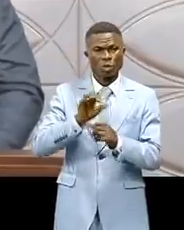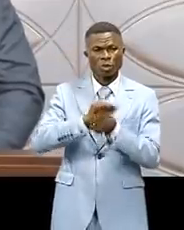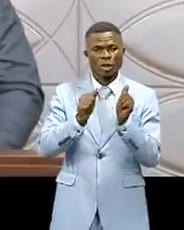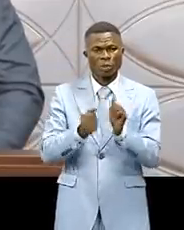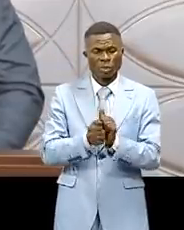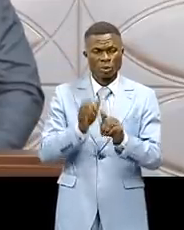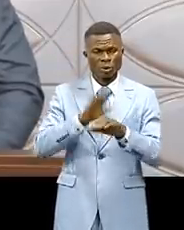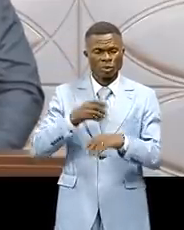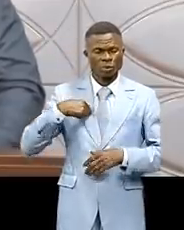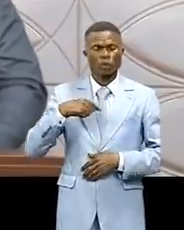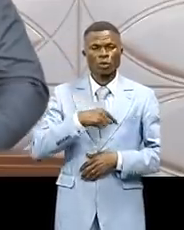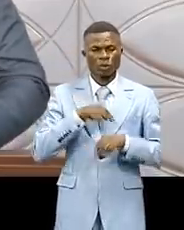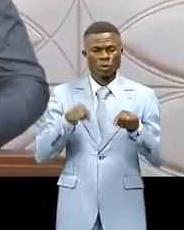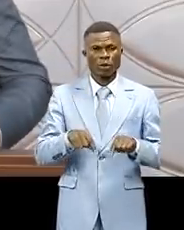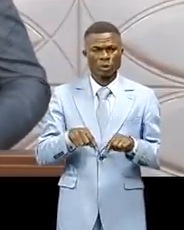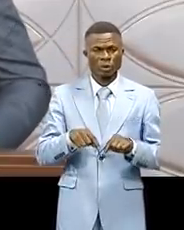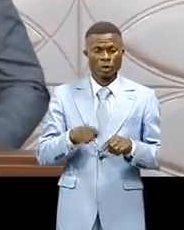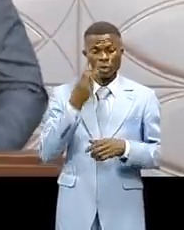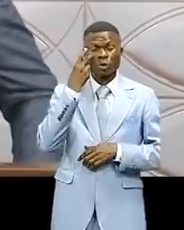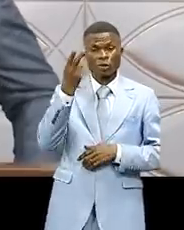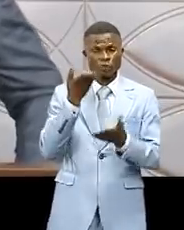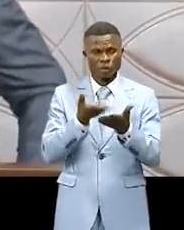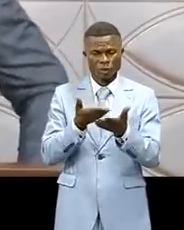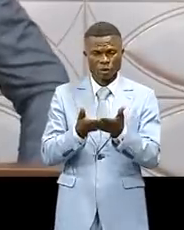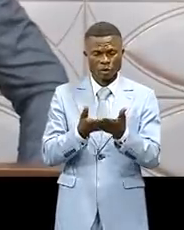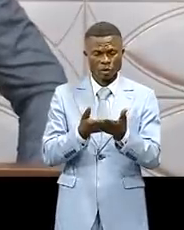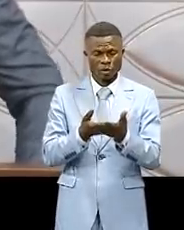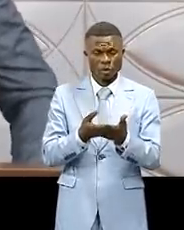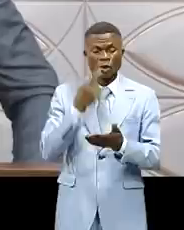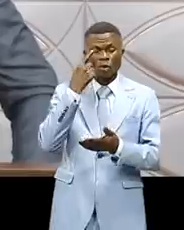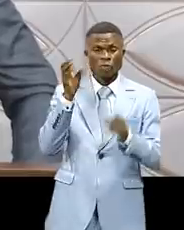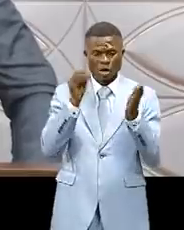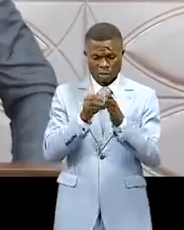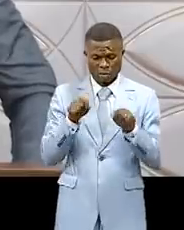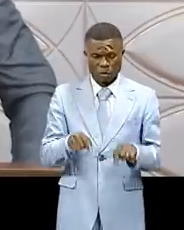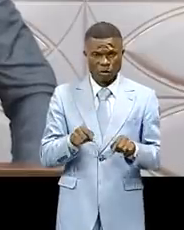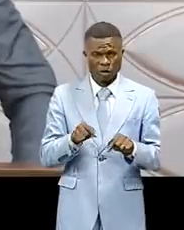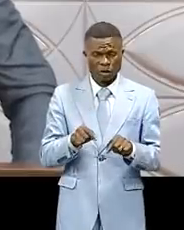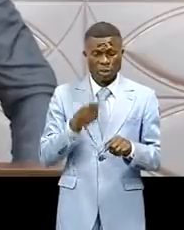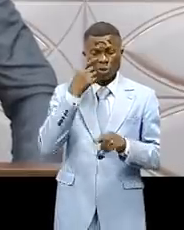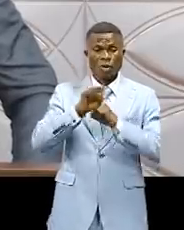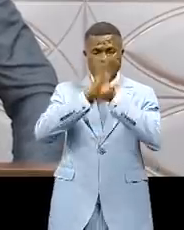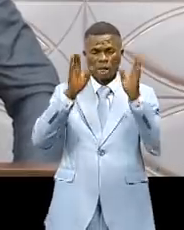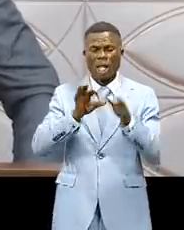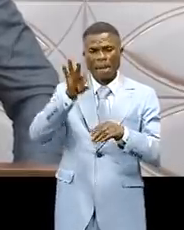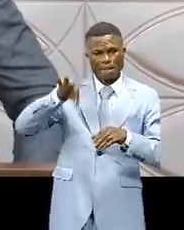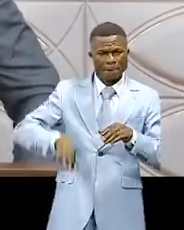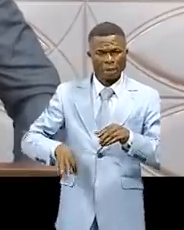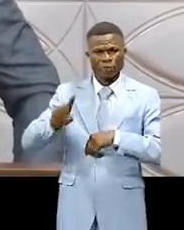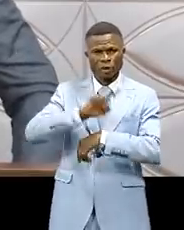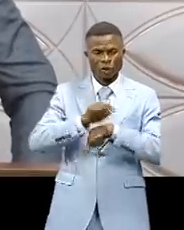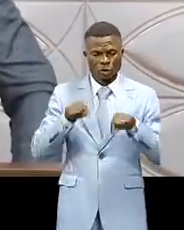devant nous cette vision dont nous percevons encore plus clairement le bien fondé de nos jours